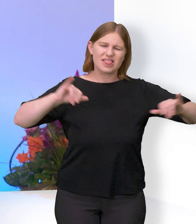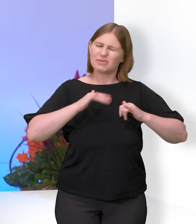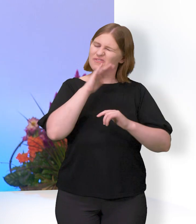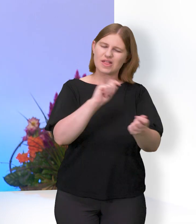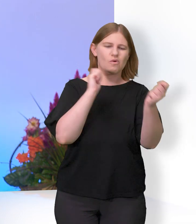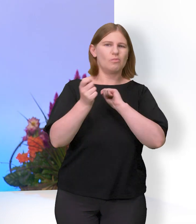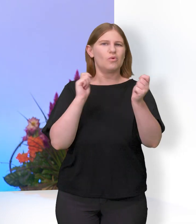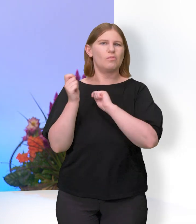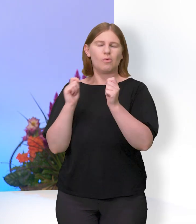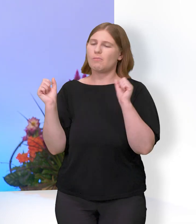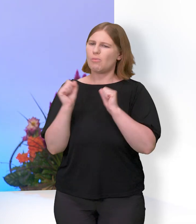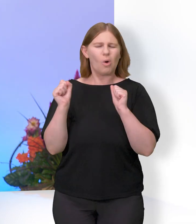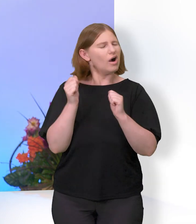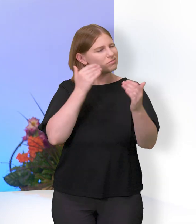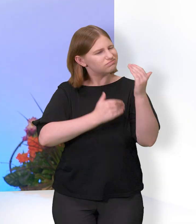nachhaltig verändert hat.